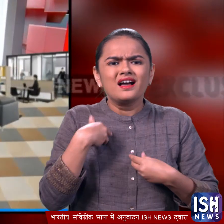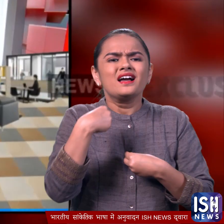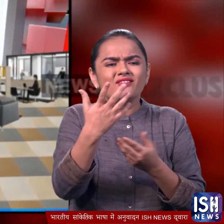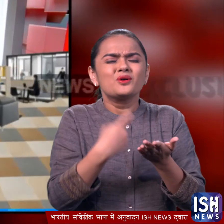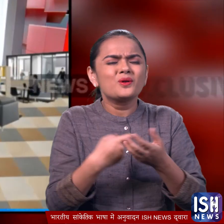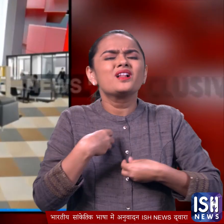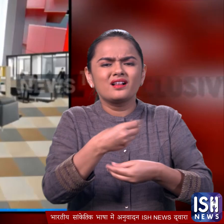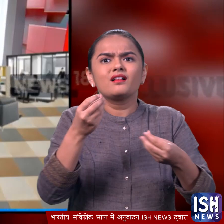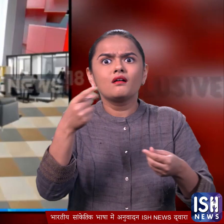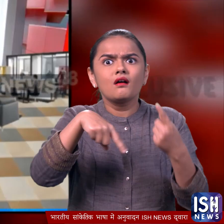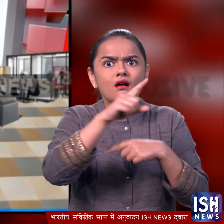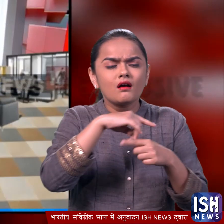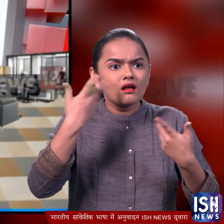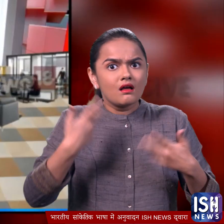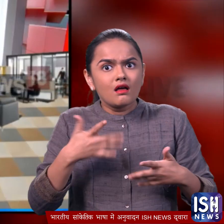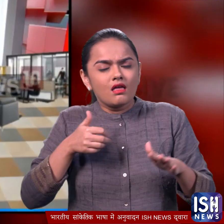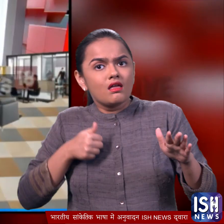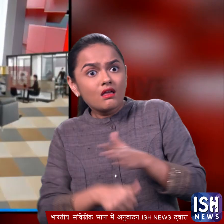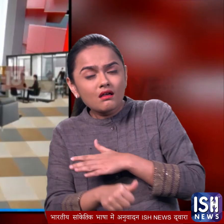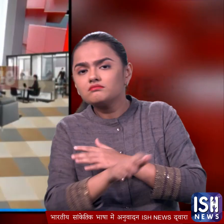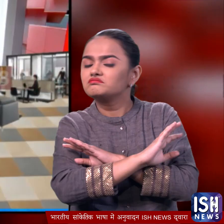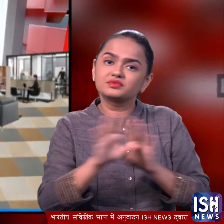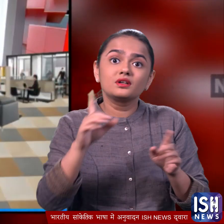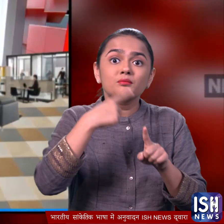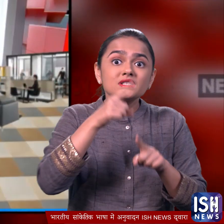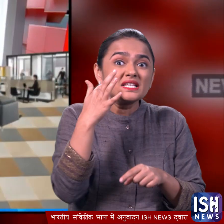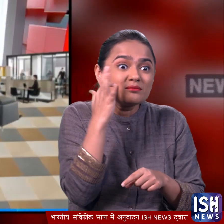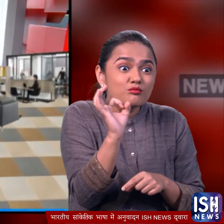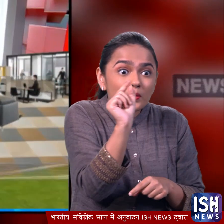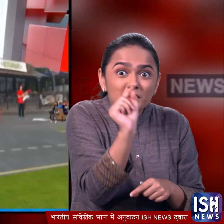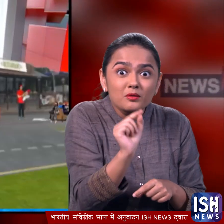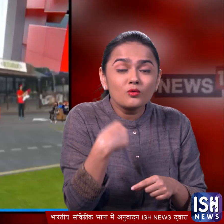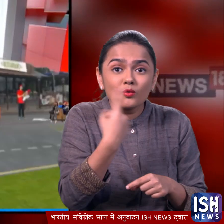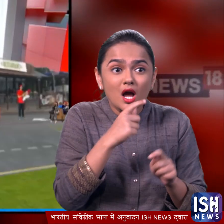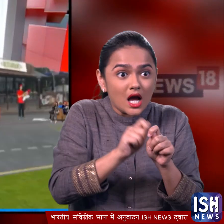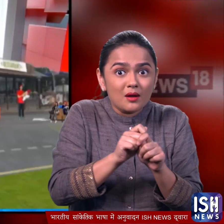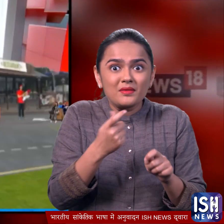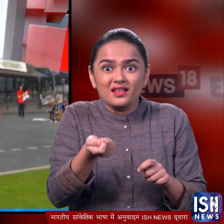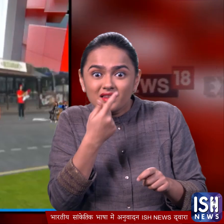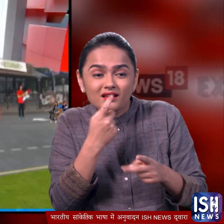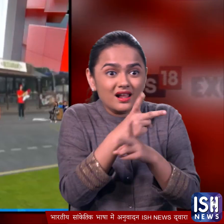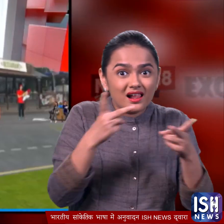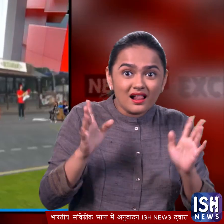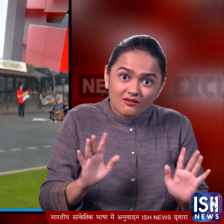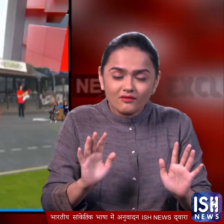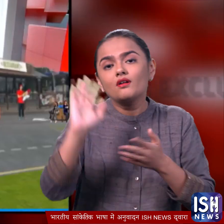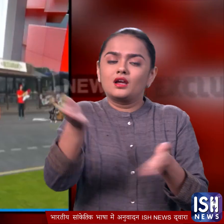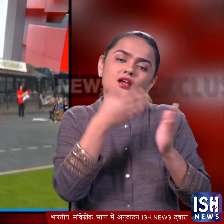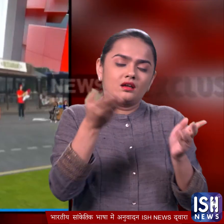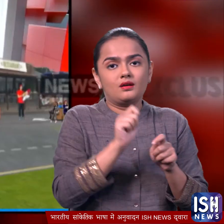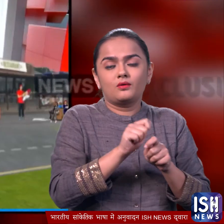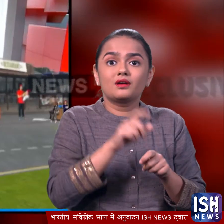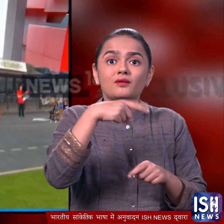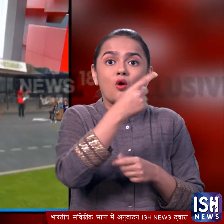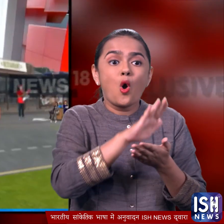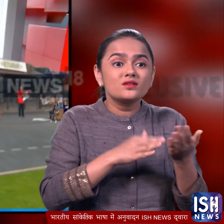गई है, उन पर यह नियम लागू नहीं होगा और वो दफ्तर आकर काम कर सकते हैं। जबकि एक दिन पहले ही दिल्ली में सभी रेस्टोरेंट और बार बंद करने के आदेश दे